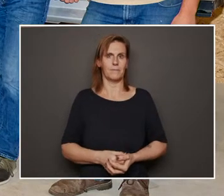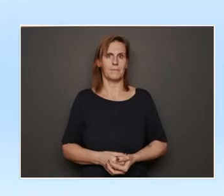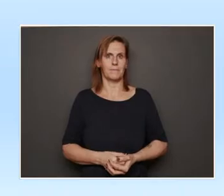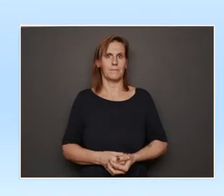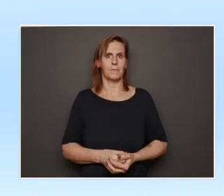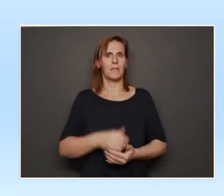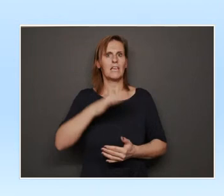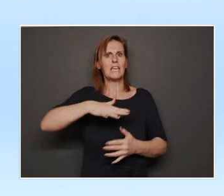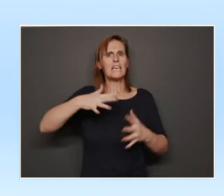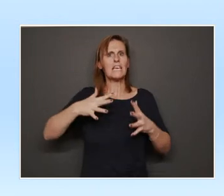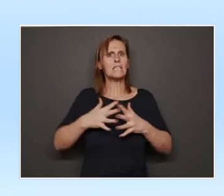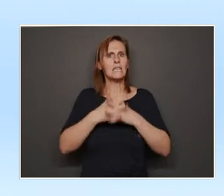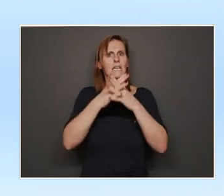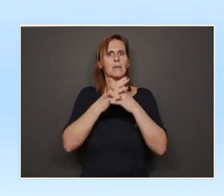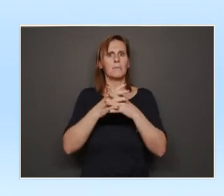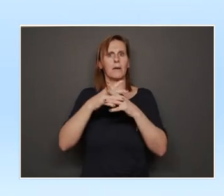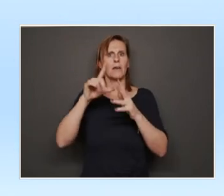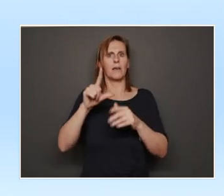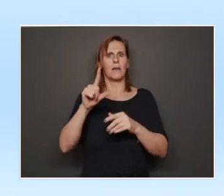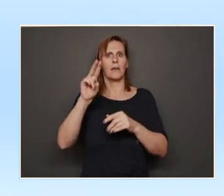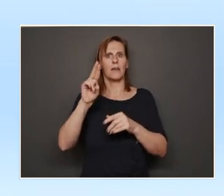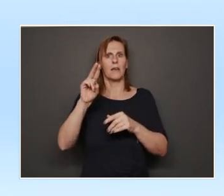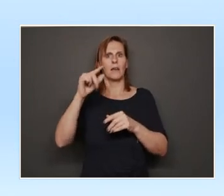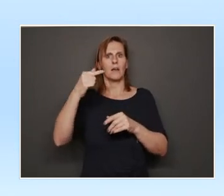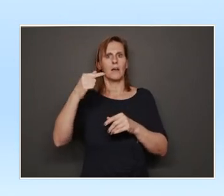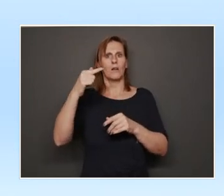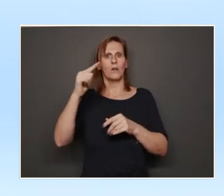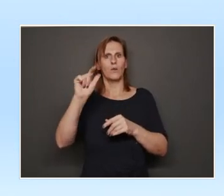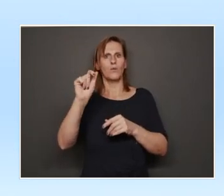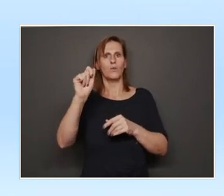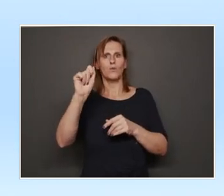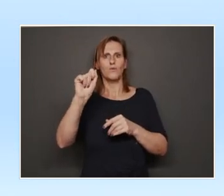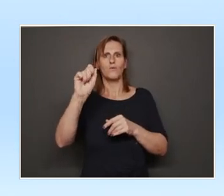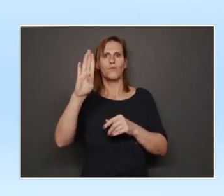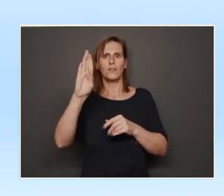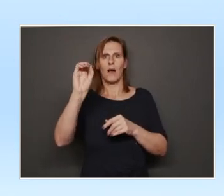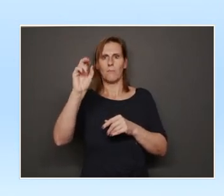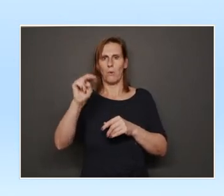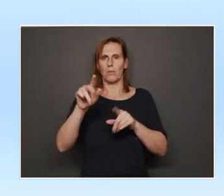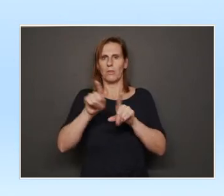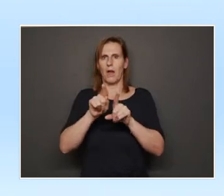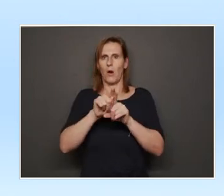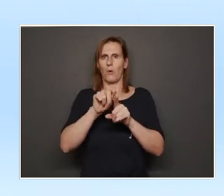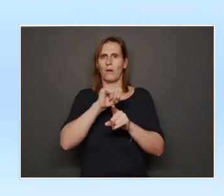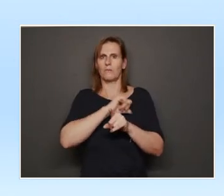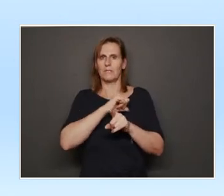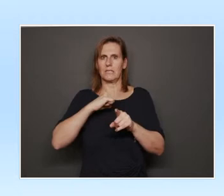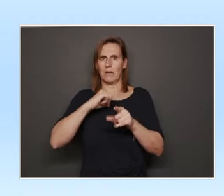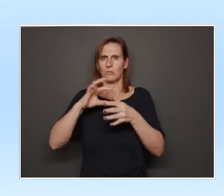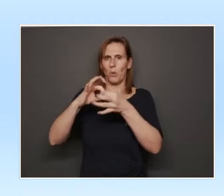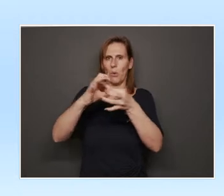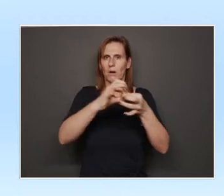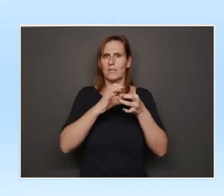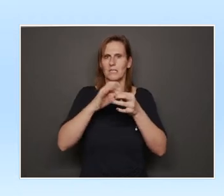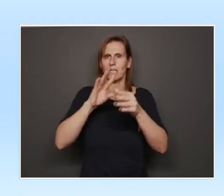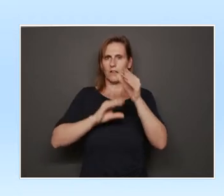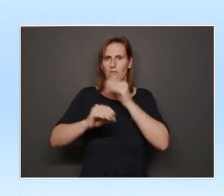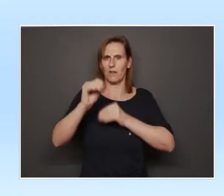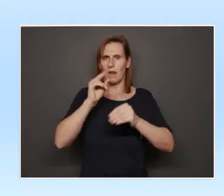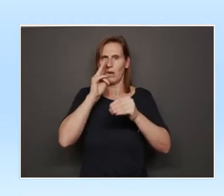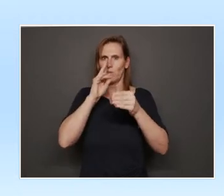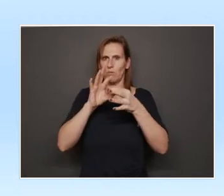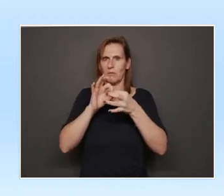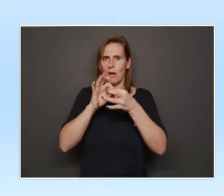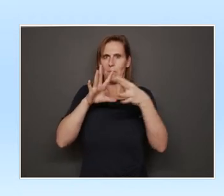Die Kindergrippe Lufterbohnen in Innsbruck wird durch einen selbstorganisierten, nicht gewinnbringenden Verein geführt. Der Verein nimmt